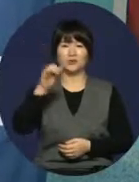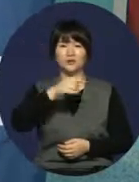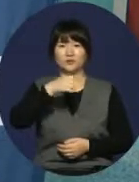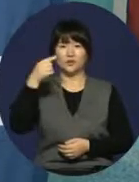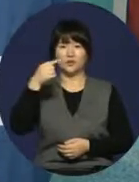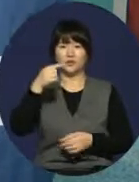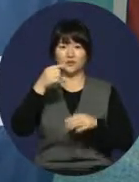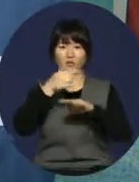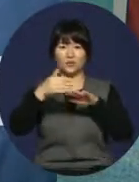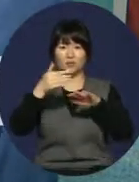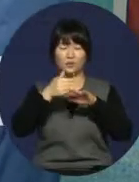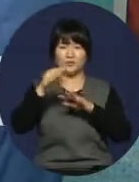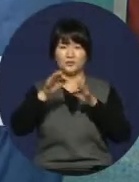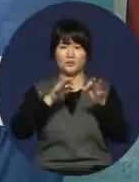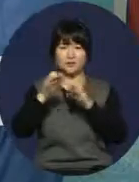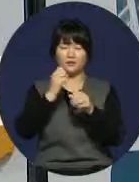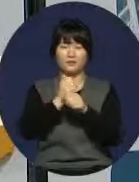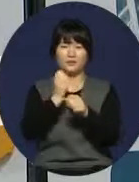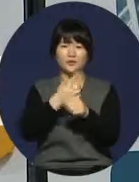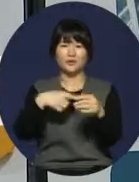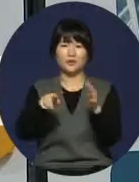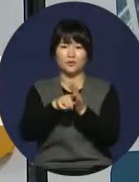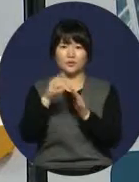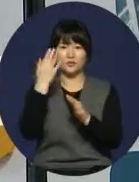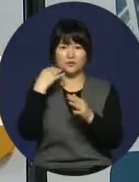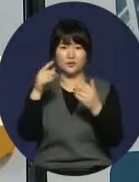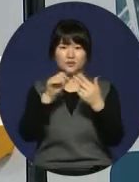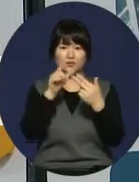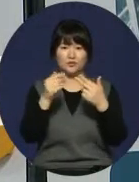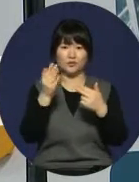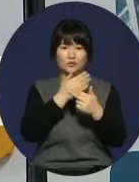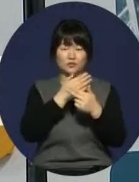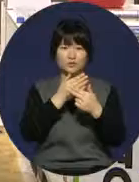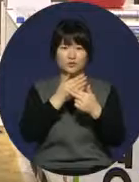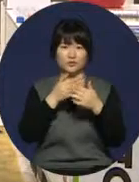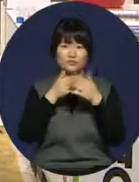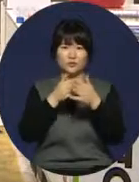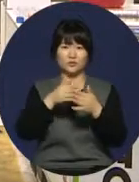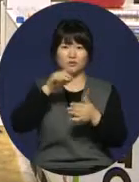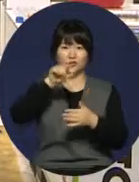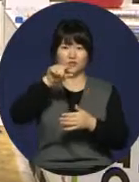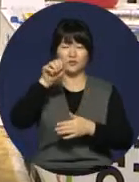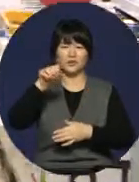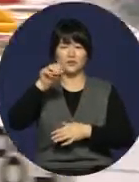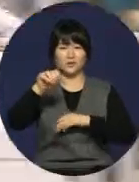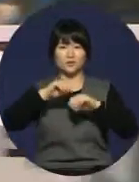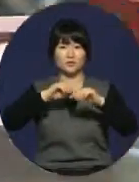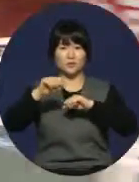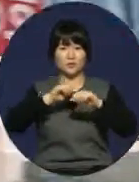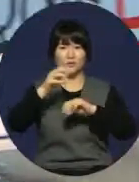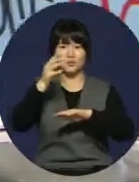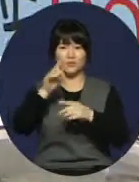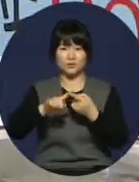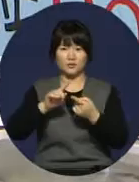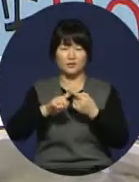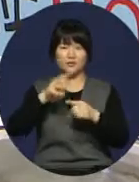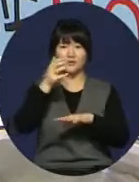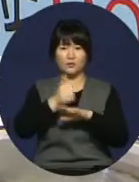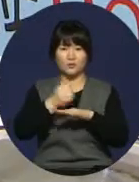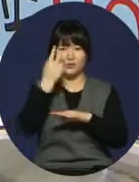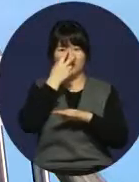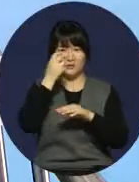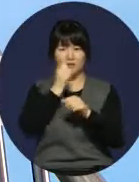전국 최고 죽도 회상가 만들기를 위해 지난 7월부터 추진된 QSS 활동의 성과와 점검 사항을 짚어보기 위한